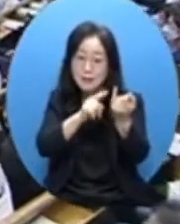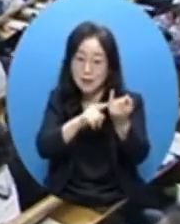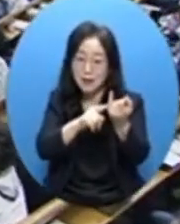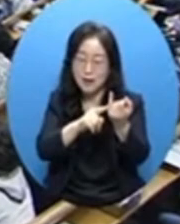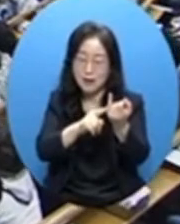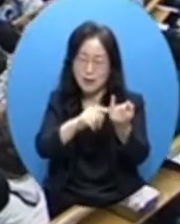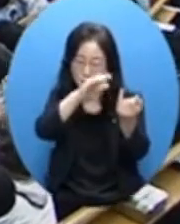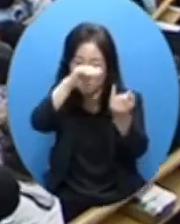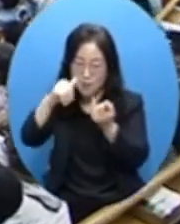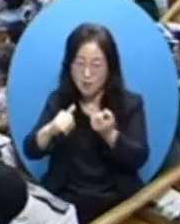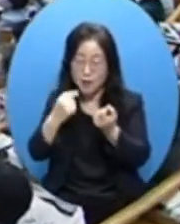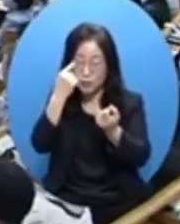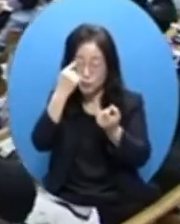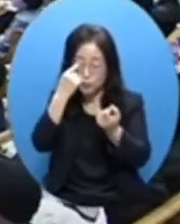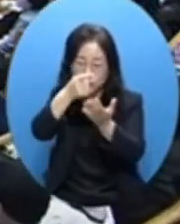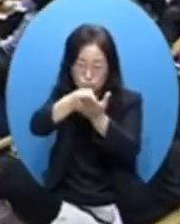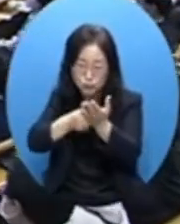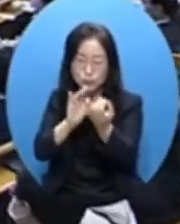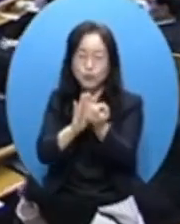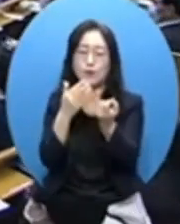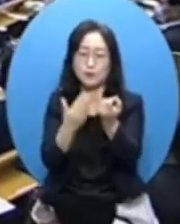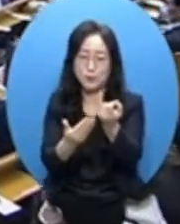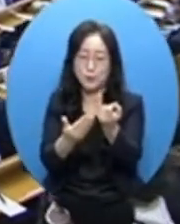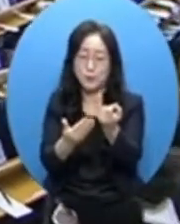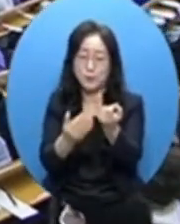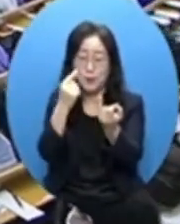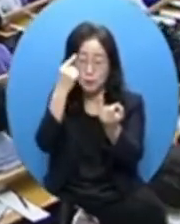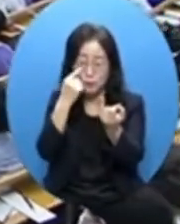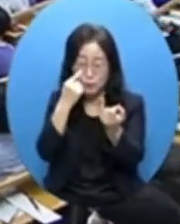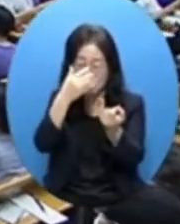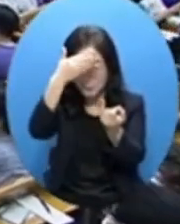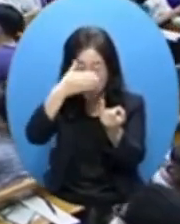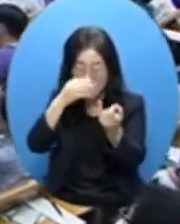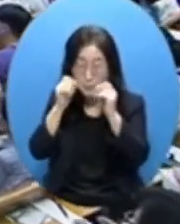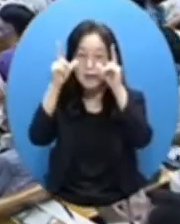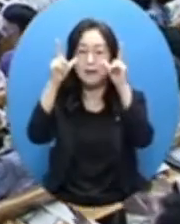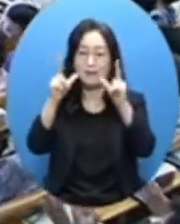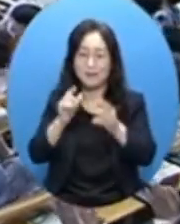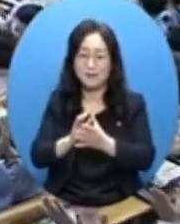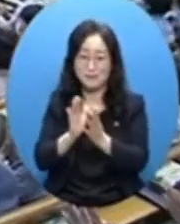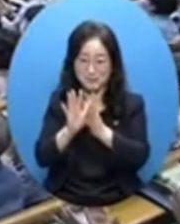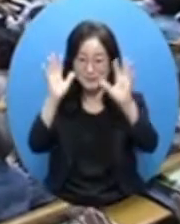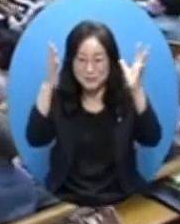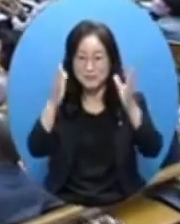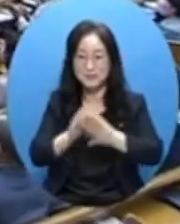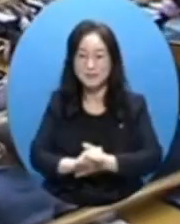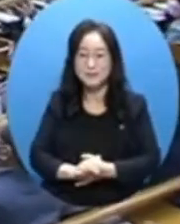기안수술을 해주겠다고 제안을 해서 기안수술해서 눈을 떴습니다. 할렐루야.